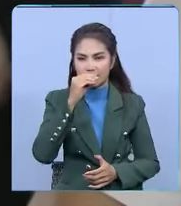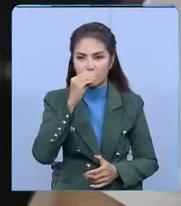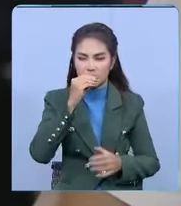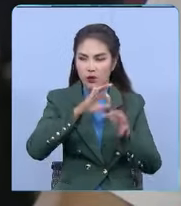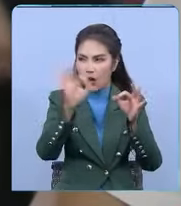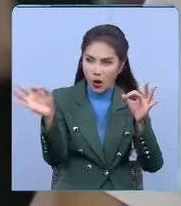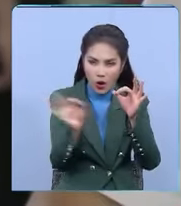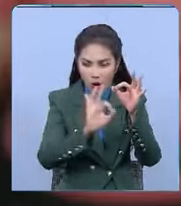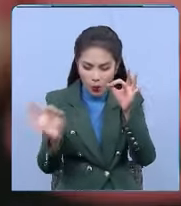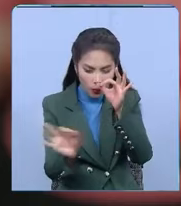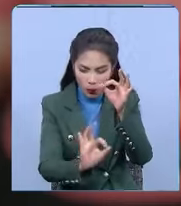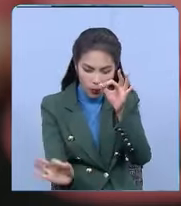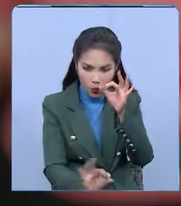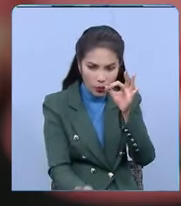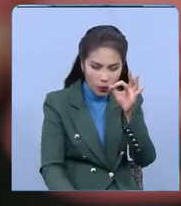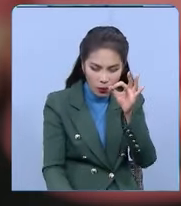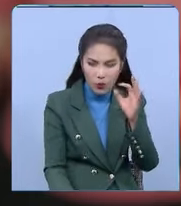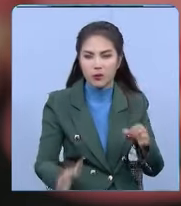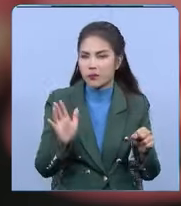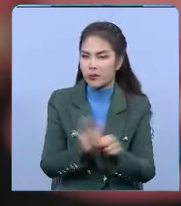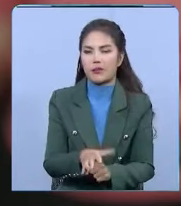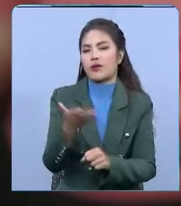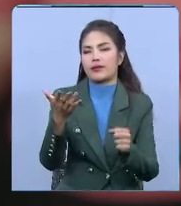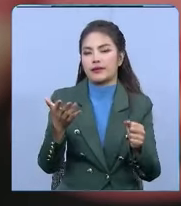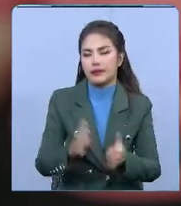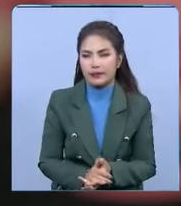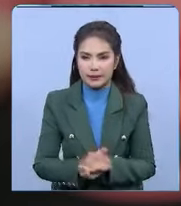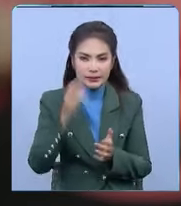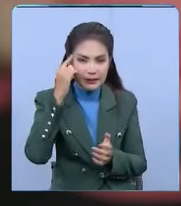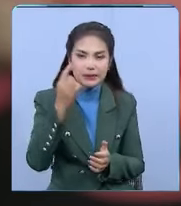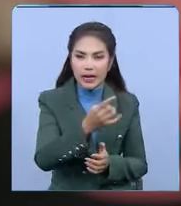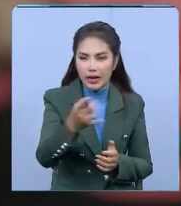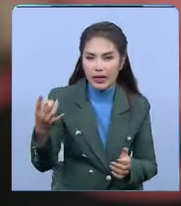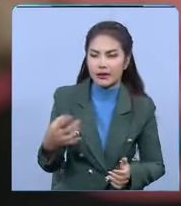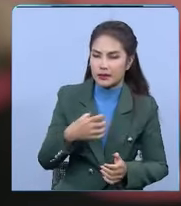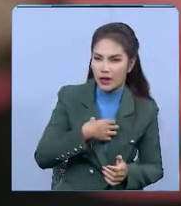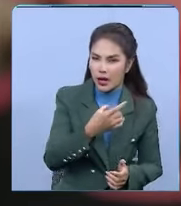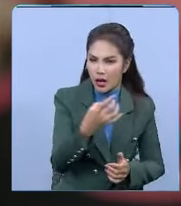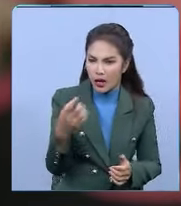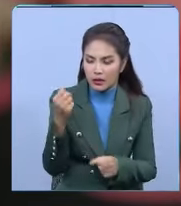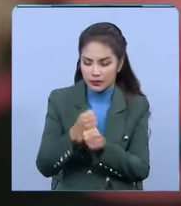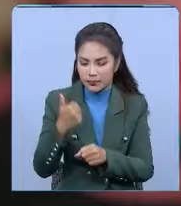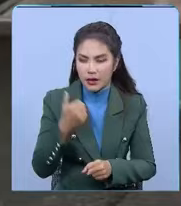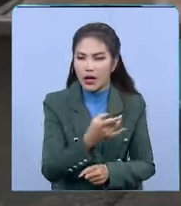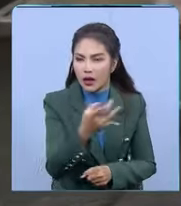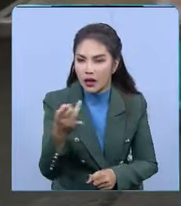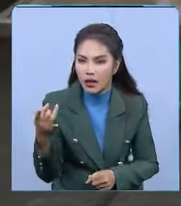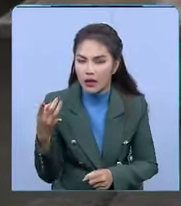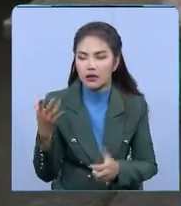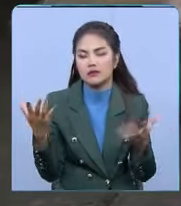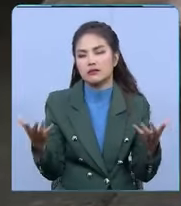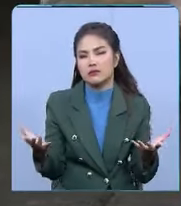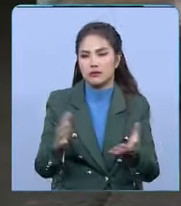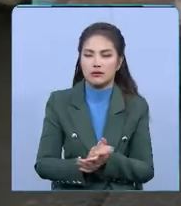เราจะต้องการอะไรแล้วเราจะมีความคิดอะไรที่สามารถที่จะทำได้นะครับก็มันใช้เวลา